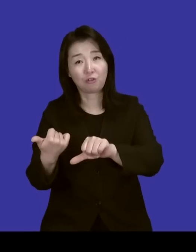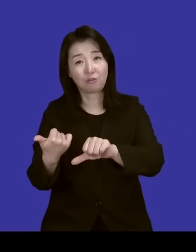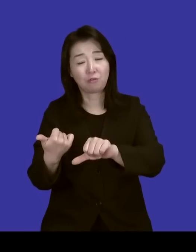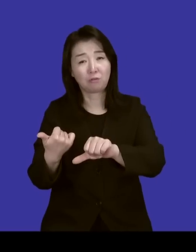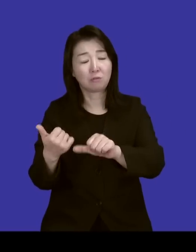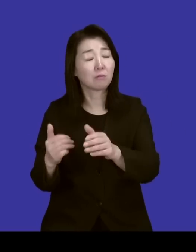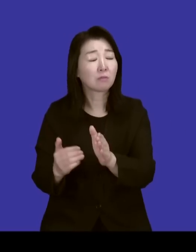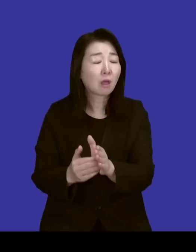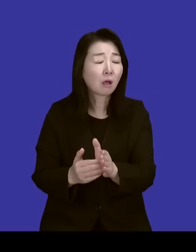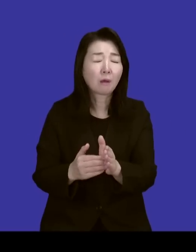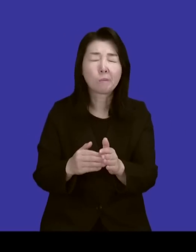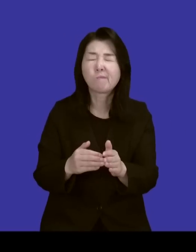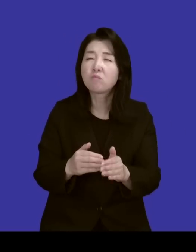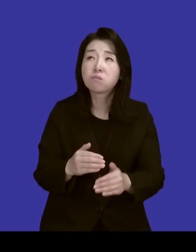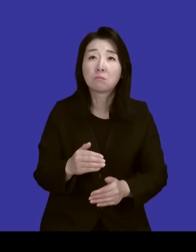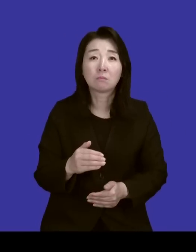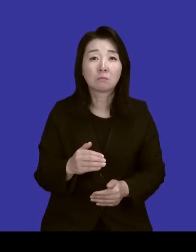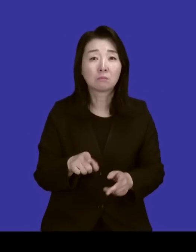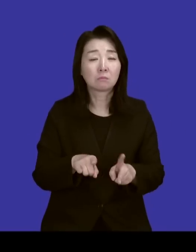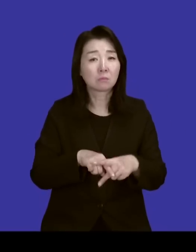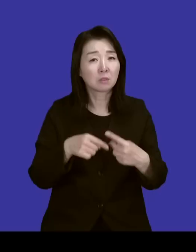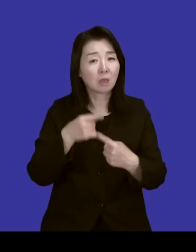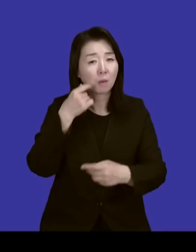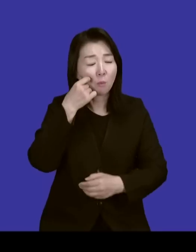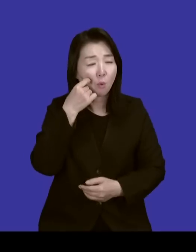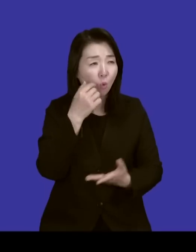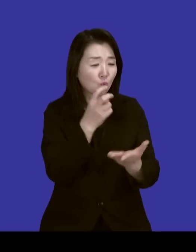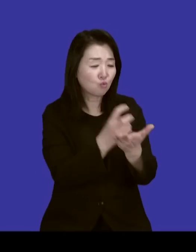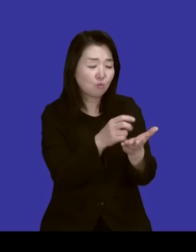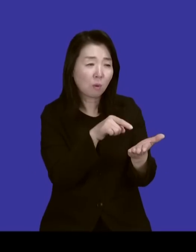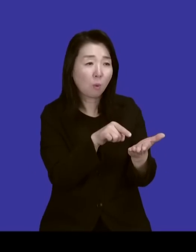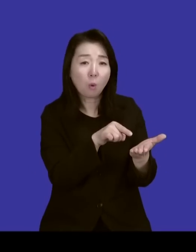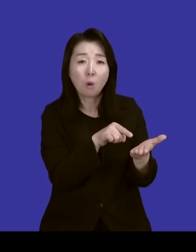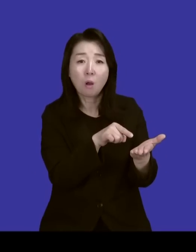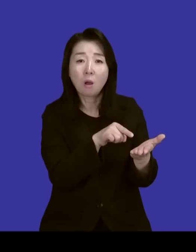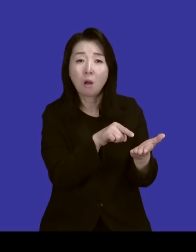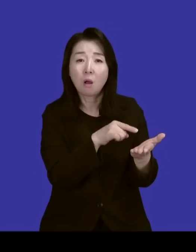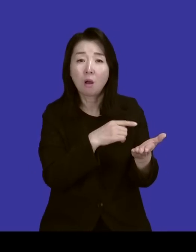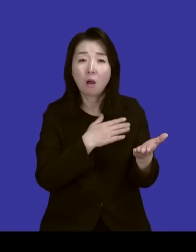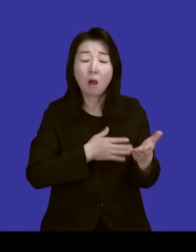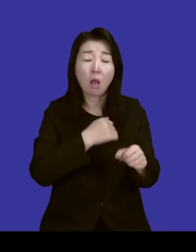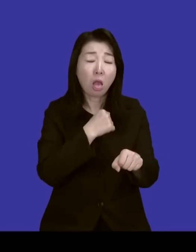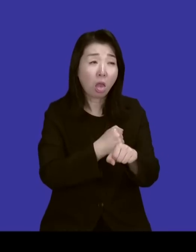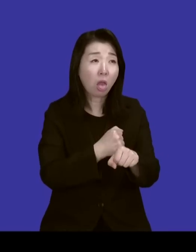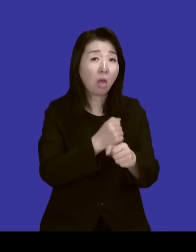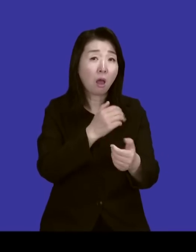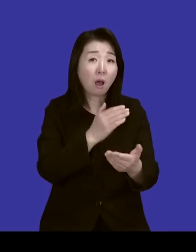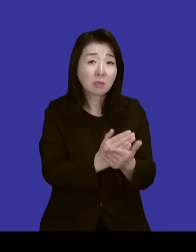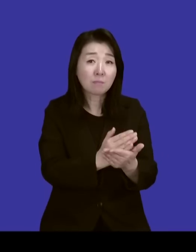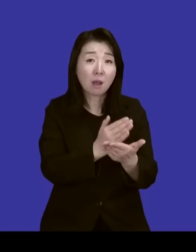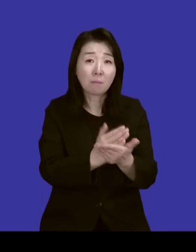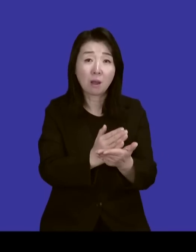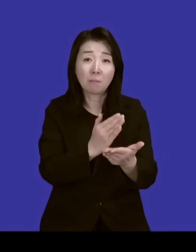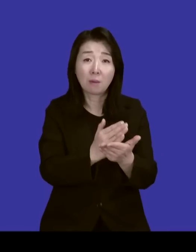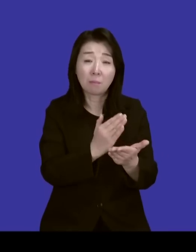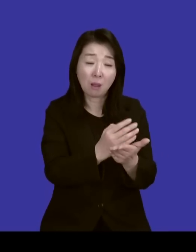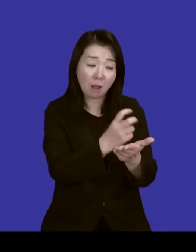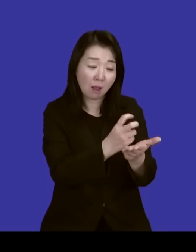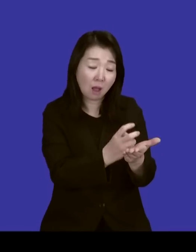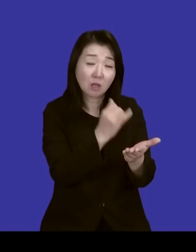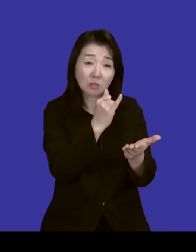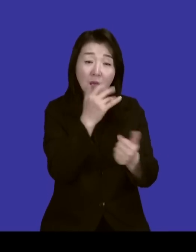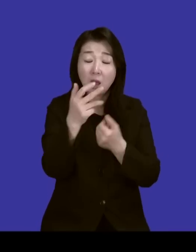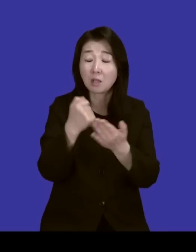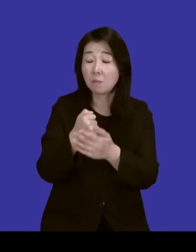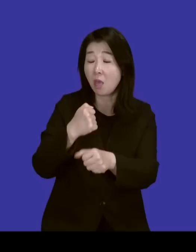도무지 이해가 안 돼. 이게 무슨 말씀인지. 예. 근데 율법이라는 것이 뭔지는 알았어요. 네. 하라, 하지 말아라 이런 거. 그렇죠. 하나님이 하라는 거